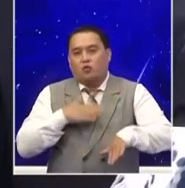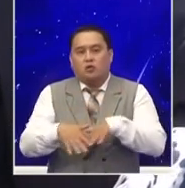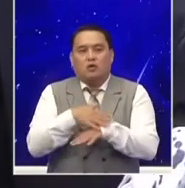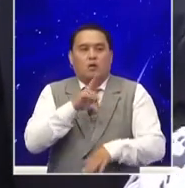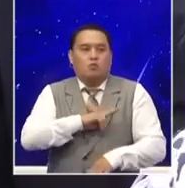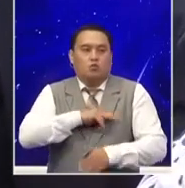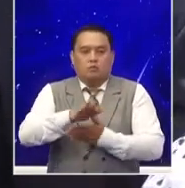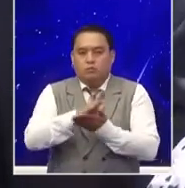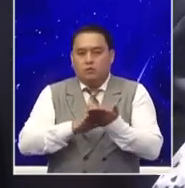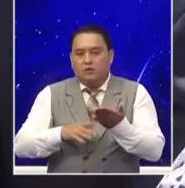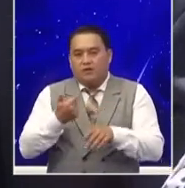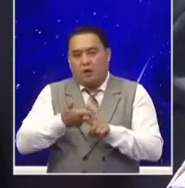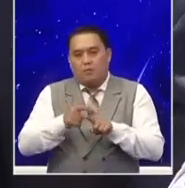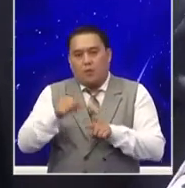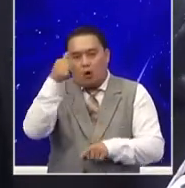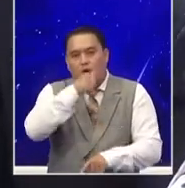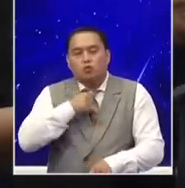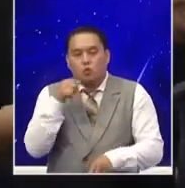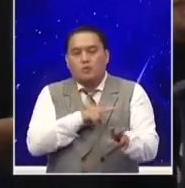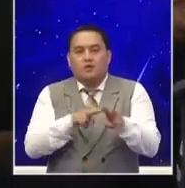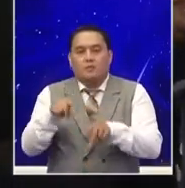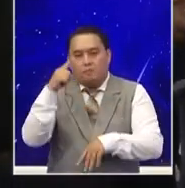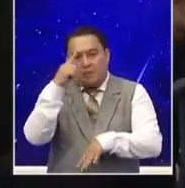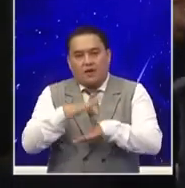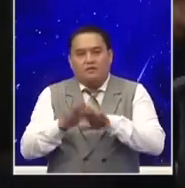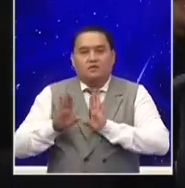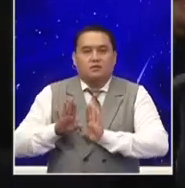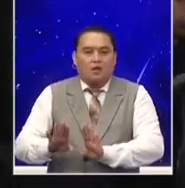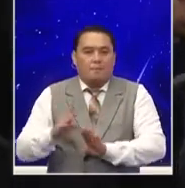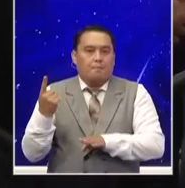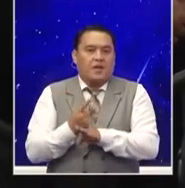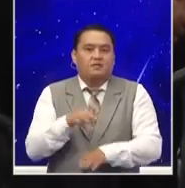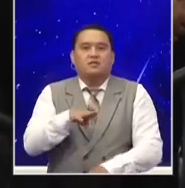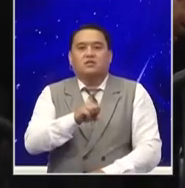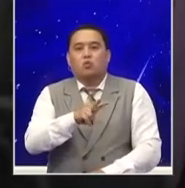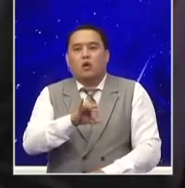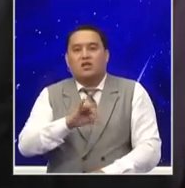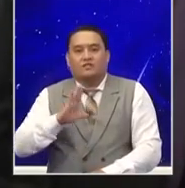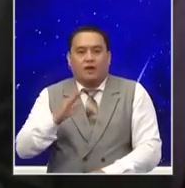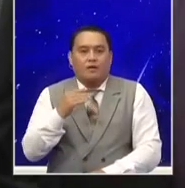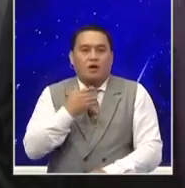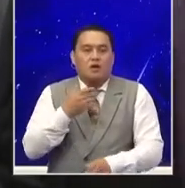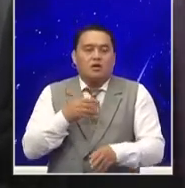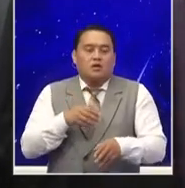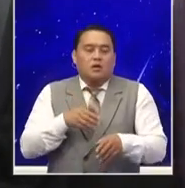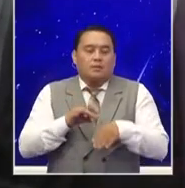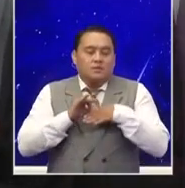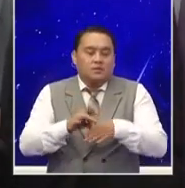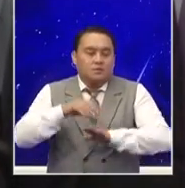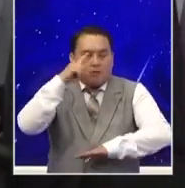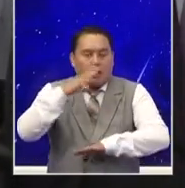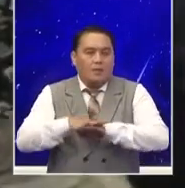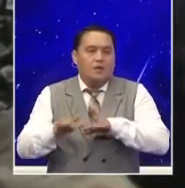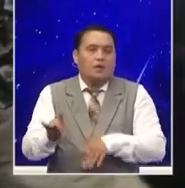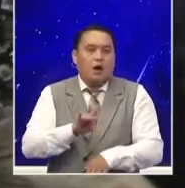Работы продолжаются и в этом году. Их ход проинспектировал первый заместитель акима области Лязат Турлашев. Как доложил ему курирующий сферу заместитель акима